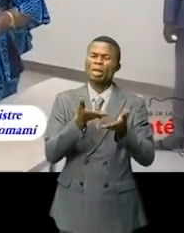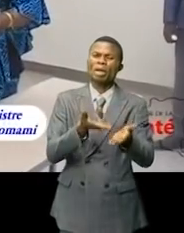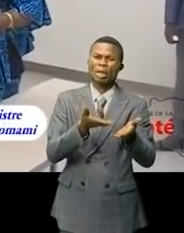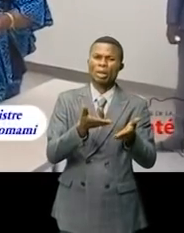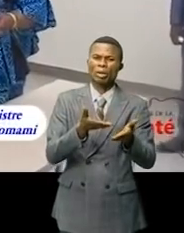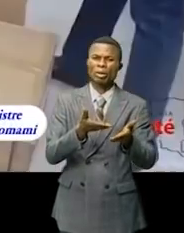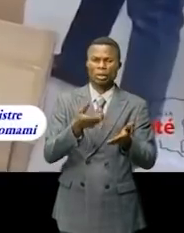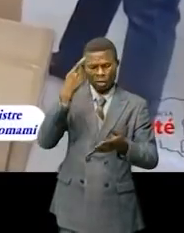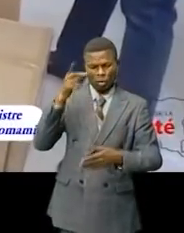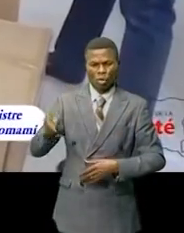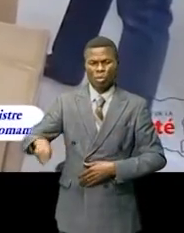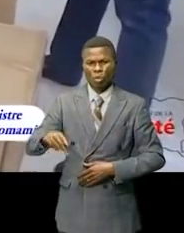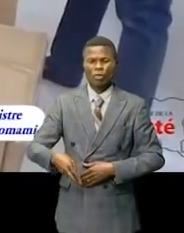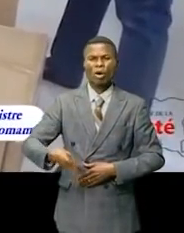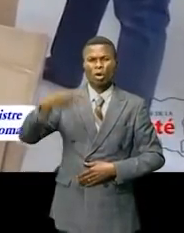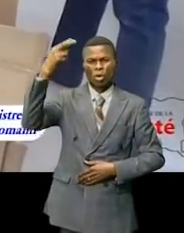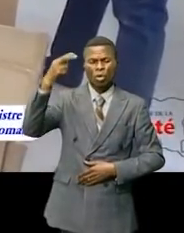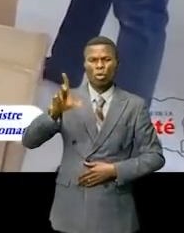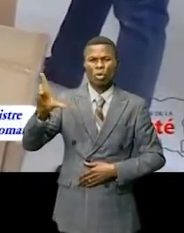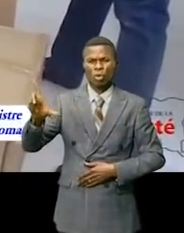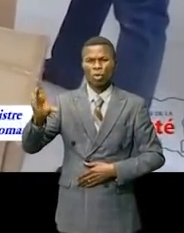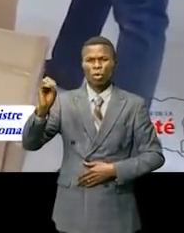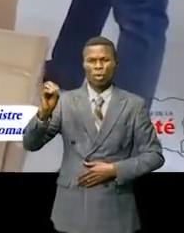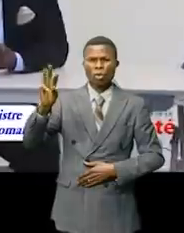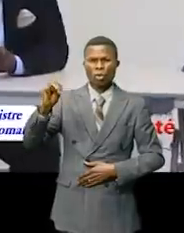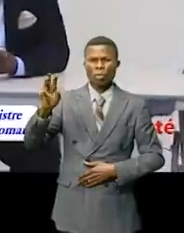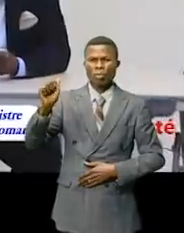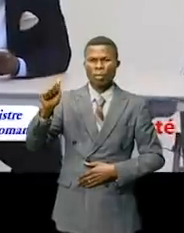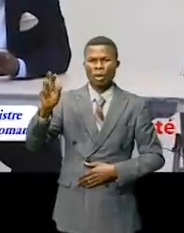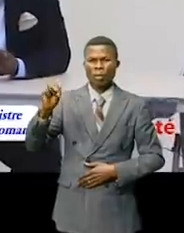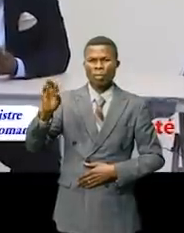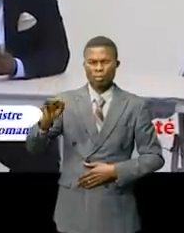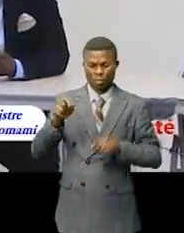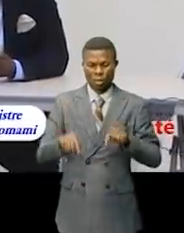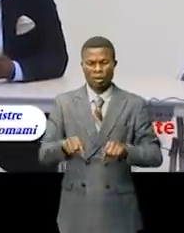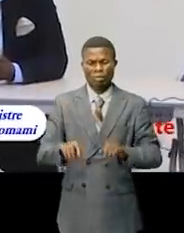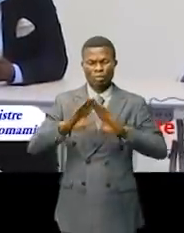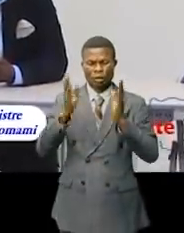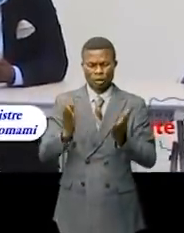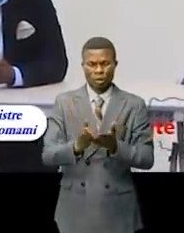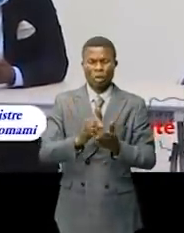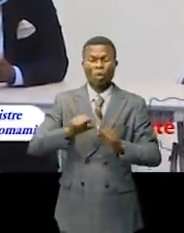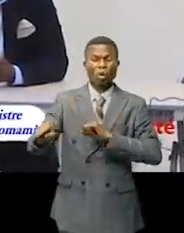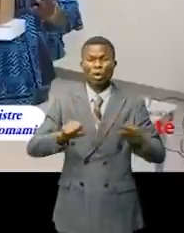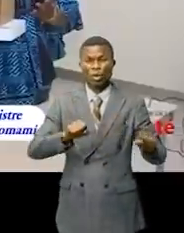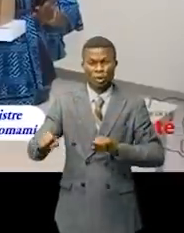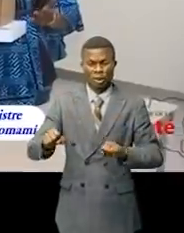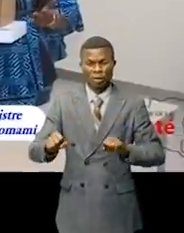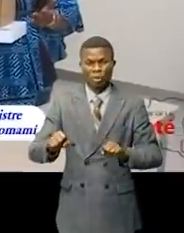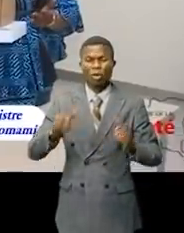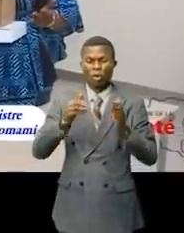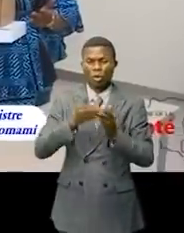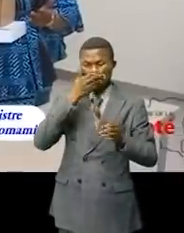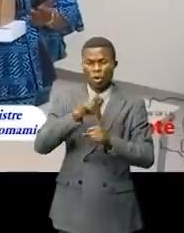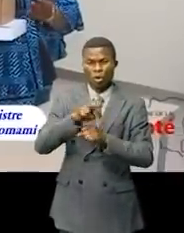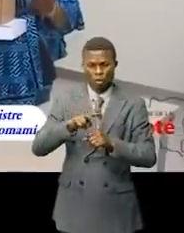pour la provence du monomanie les sorte que maintenant la tous les examens contre